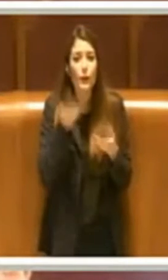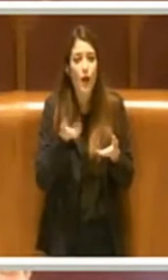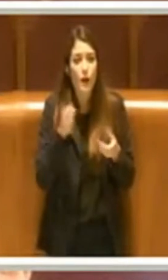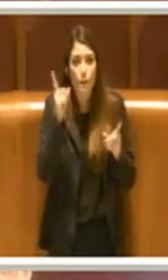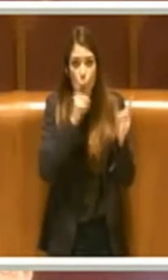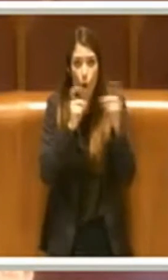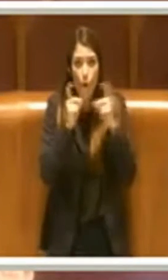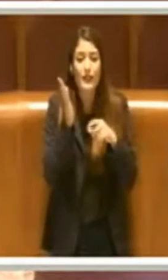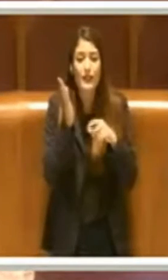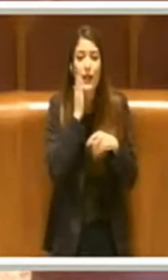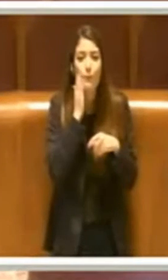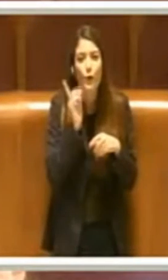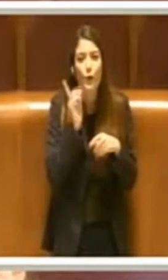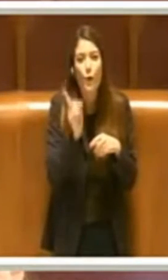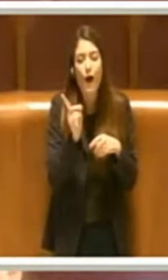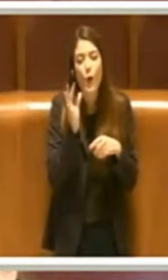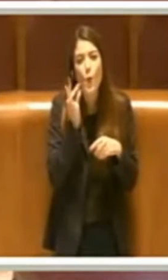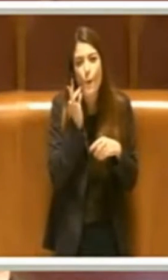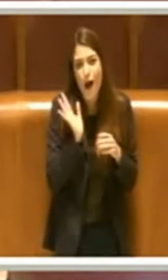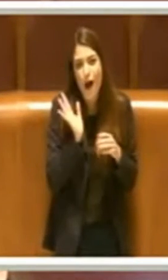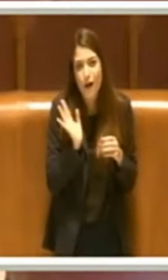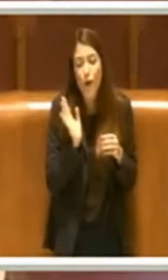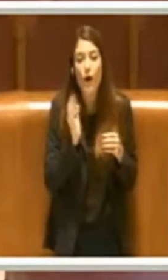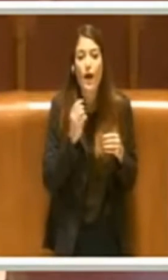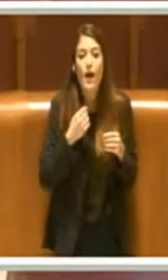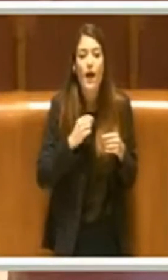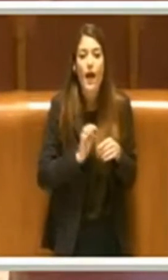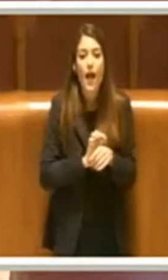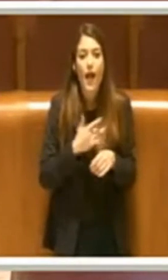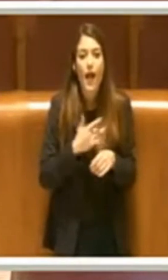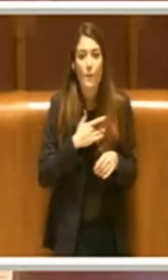è il debito umano, emotivo e sociale.